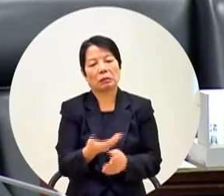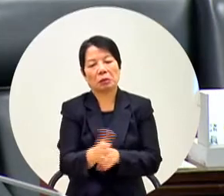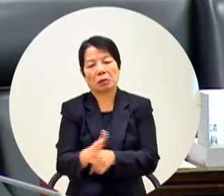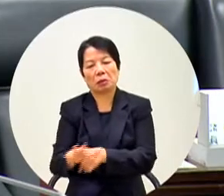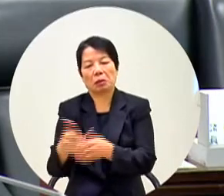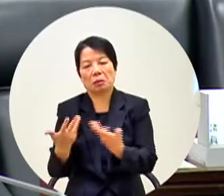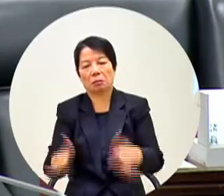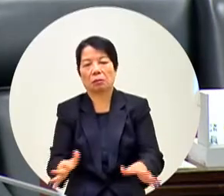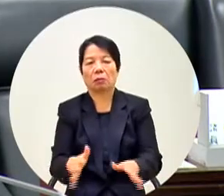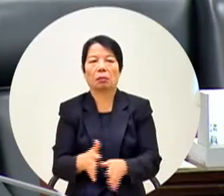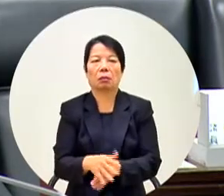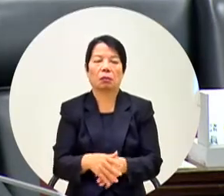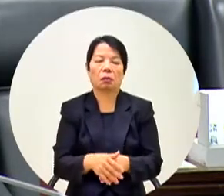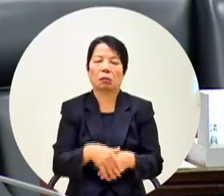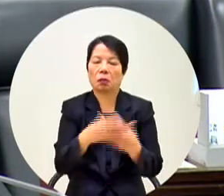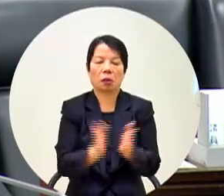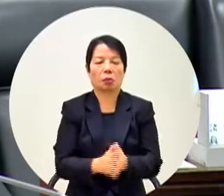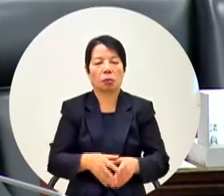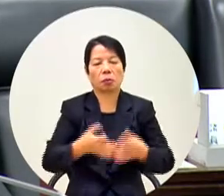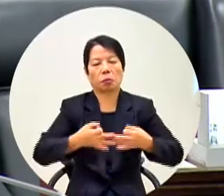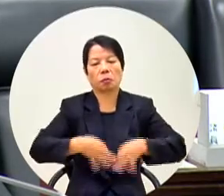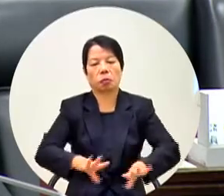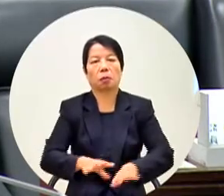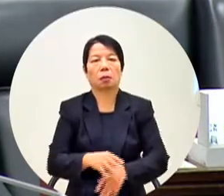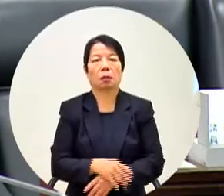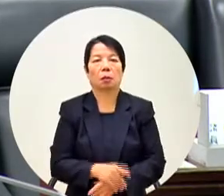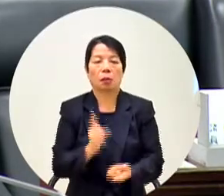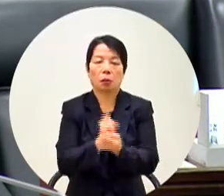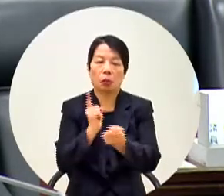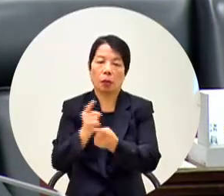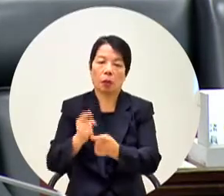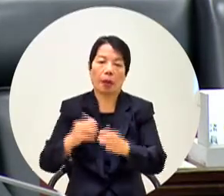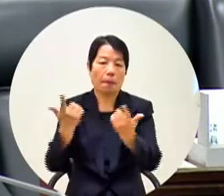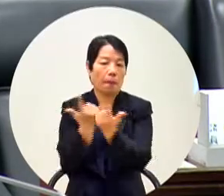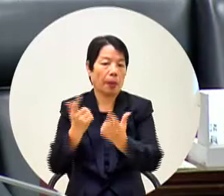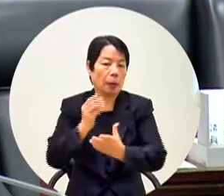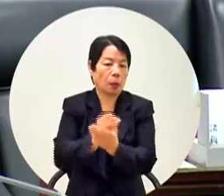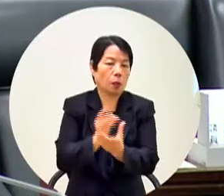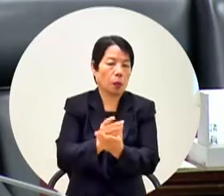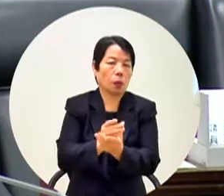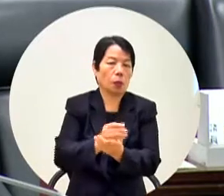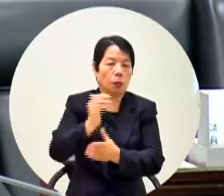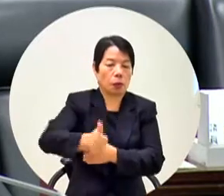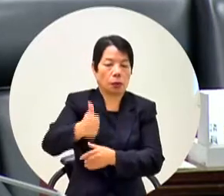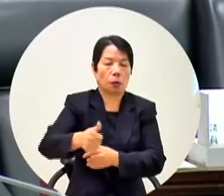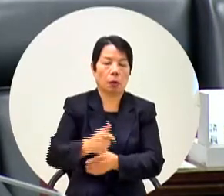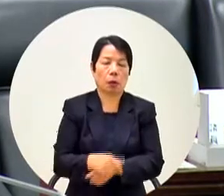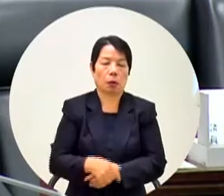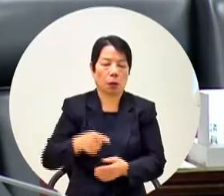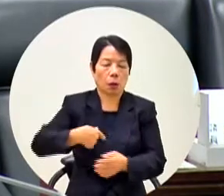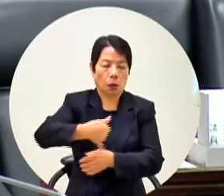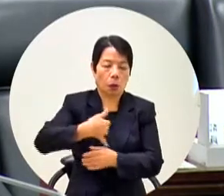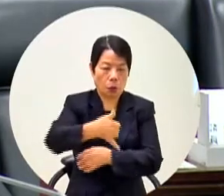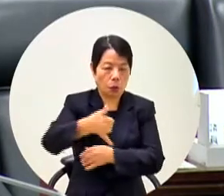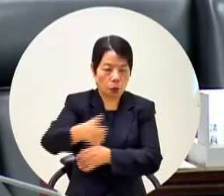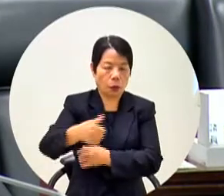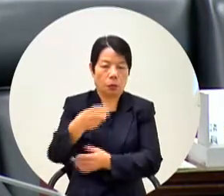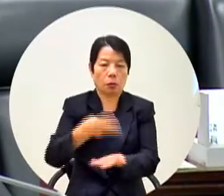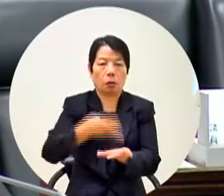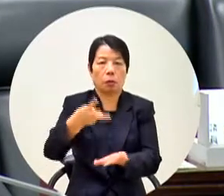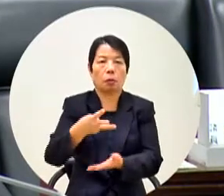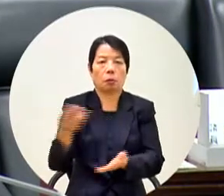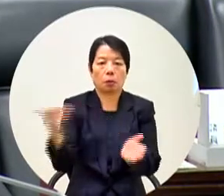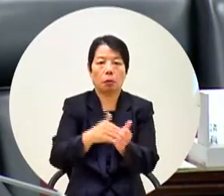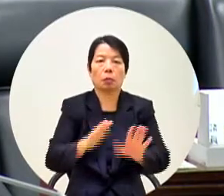带咱的北部的股长去过两抓，昨昏算第三抓，到今没